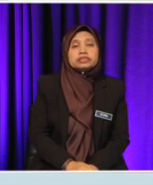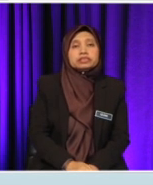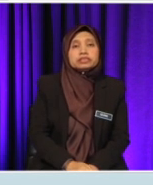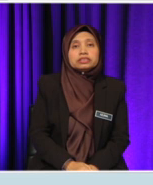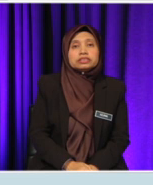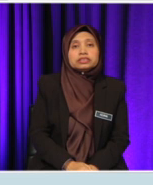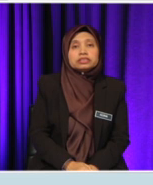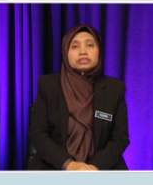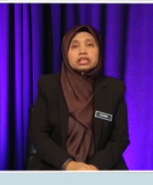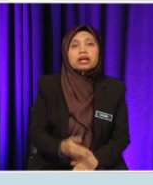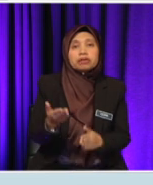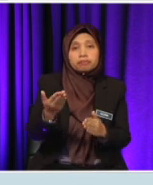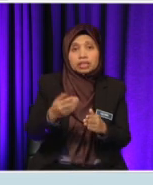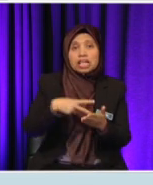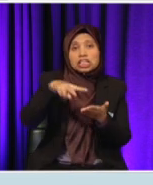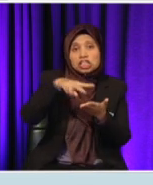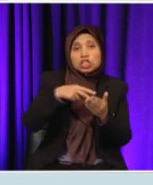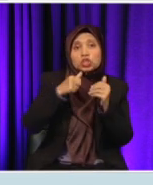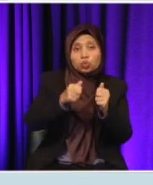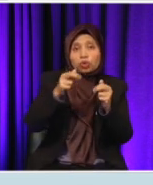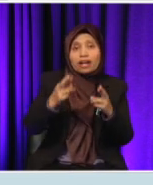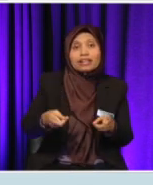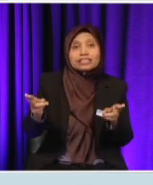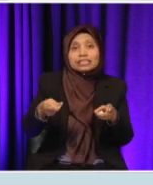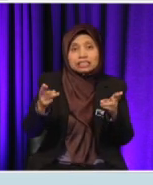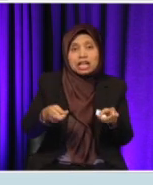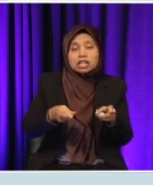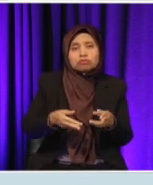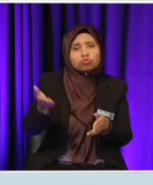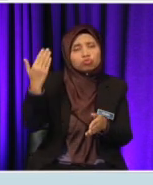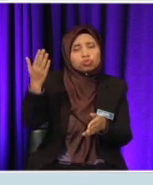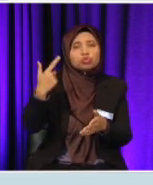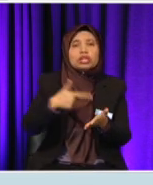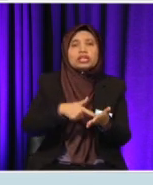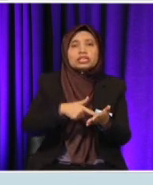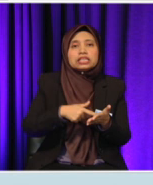alun tadi mengikuti irama zaman bersama